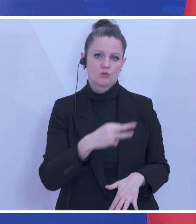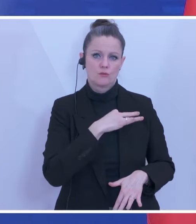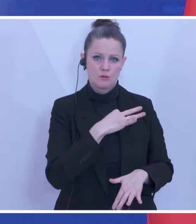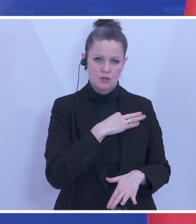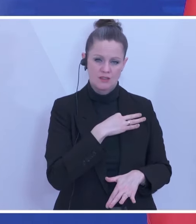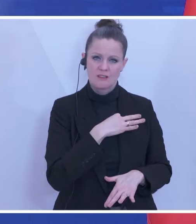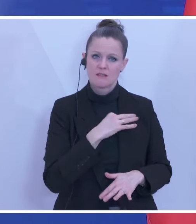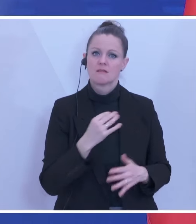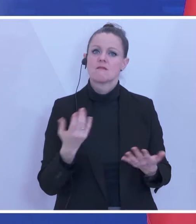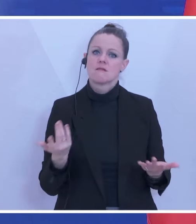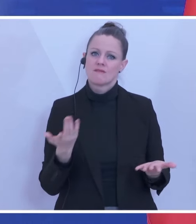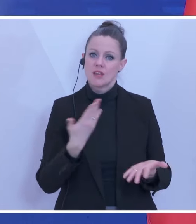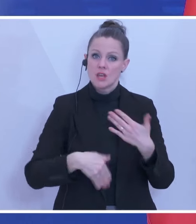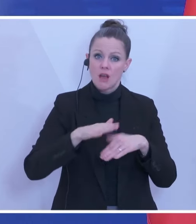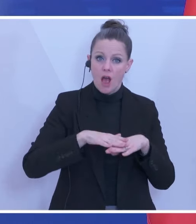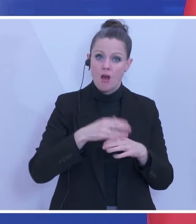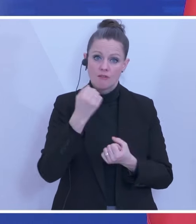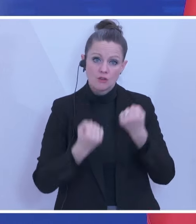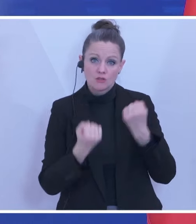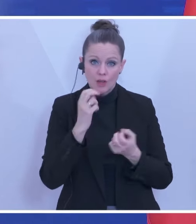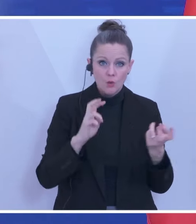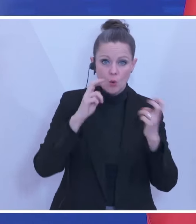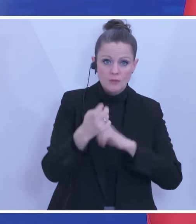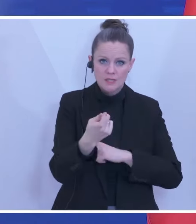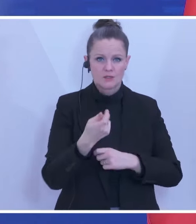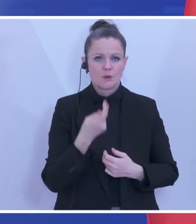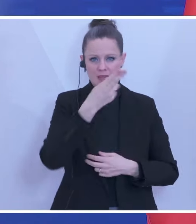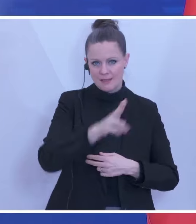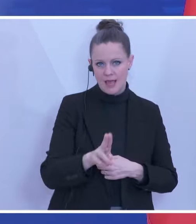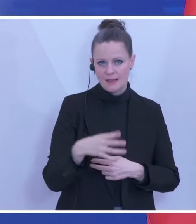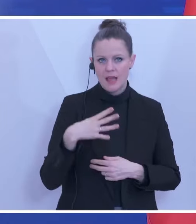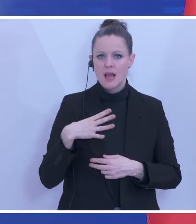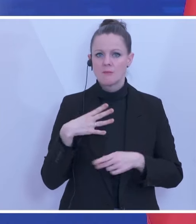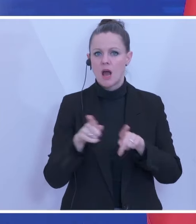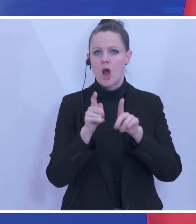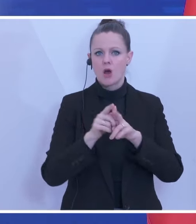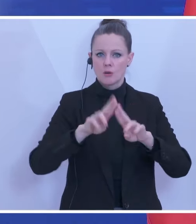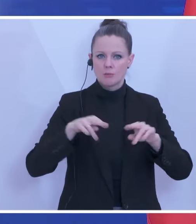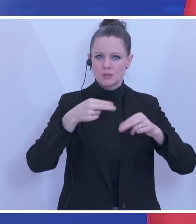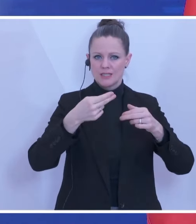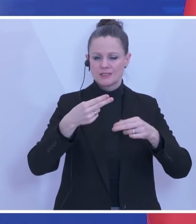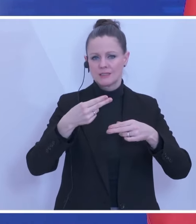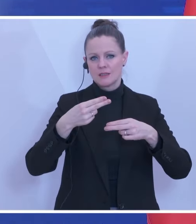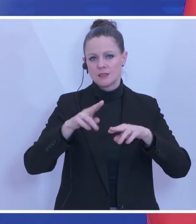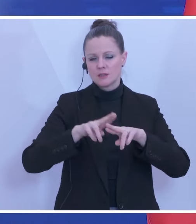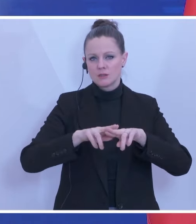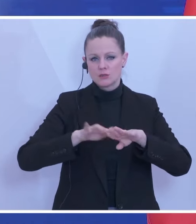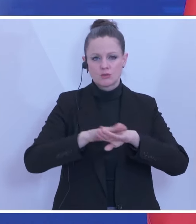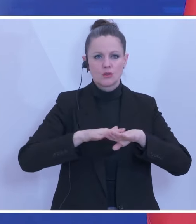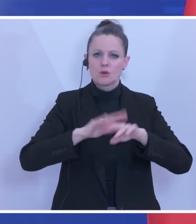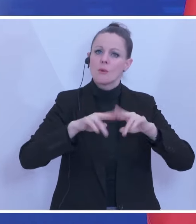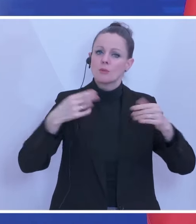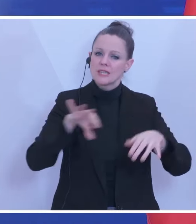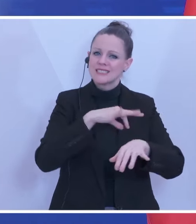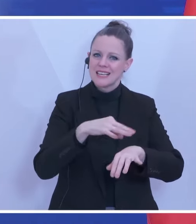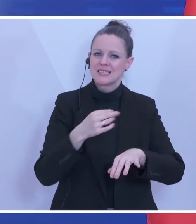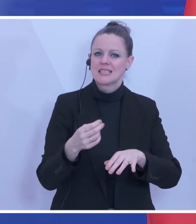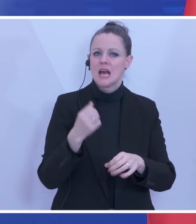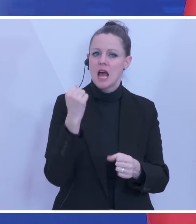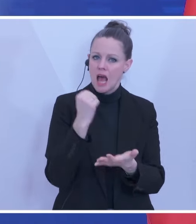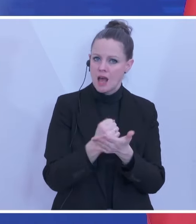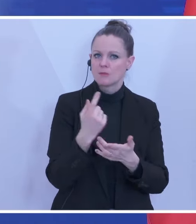dass das irgendwie schwierig wird in der Umsetzung, denn wir sind auch im Bundeskanzleramt dabei, eben Schulungen zu organisieren. Wir sind